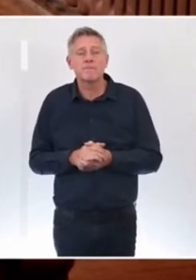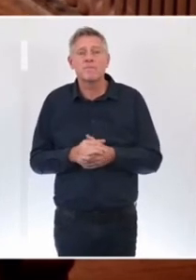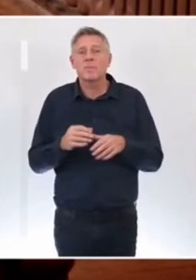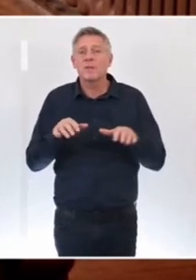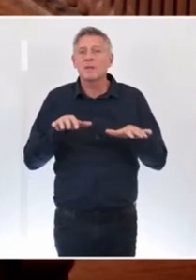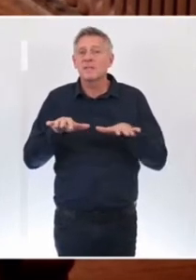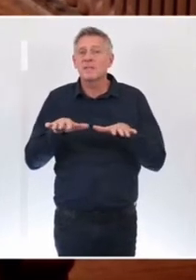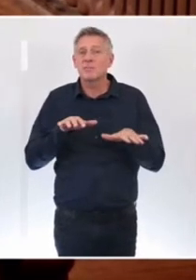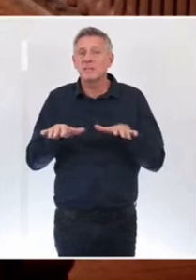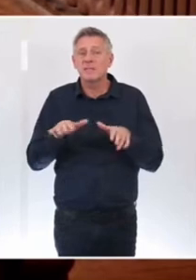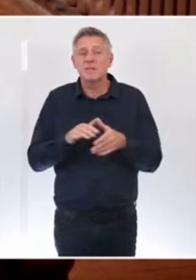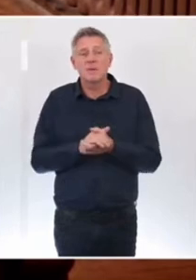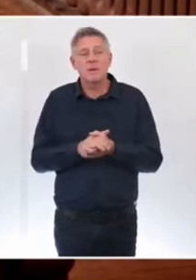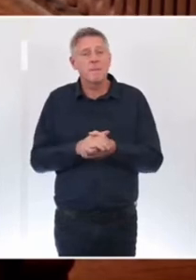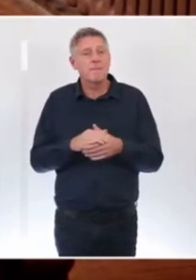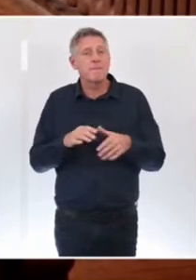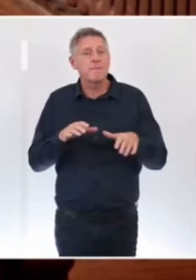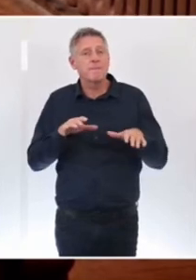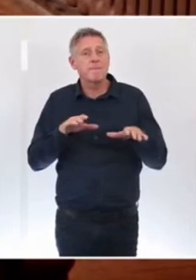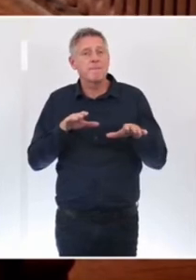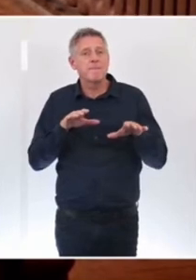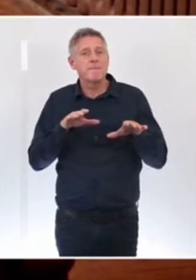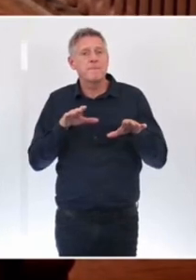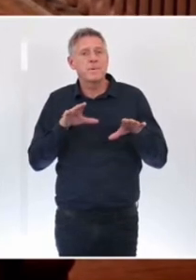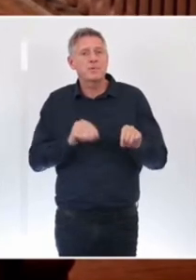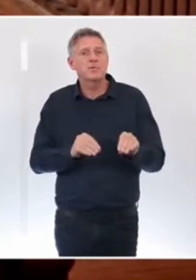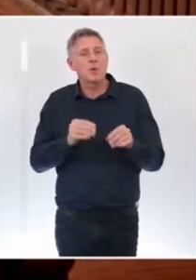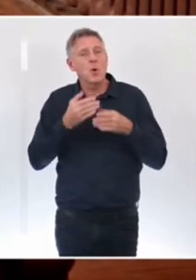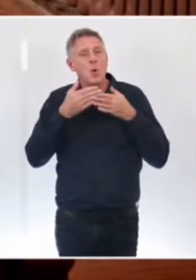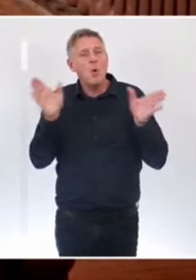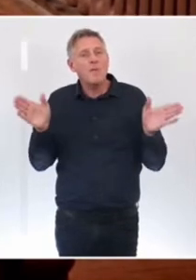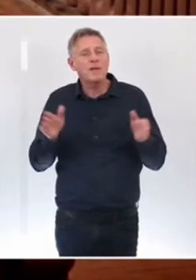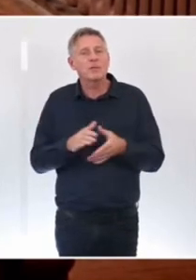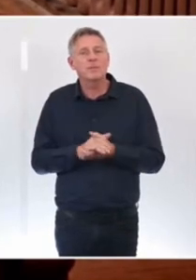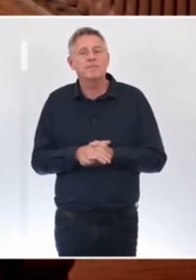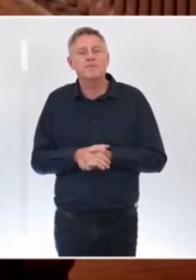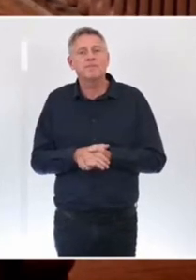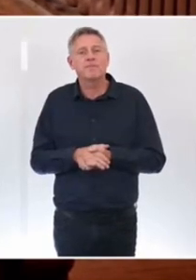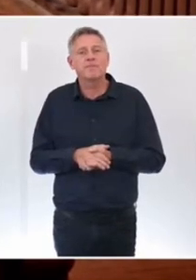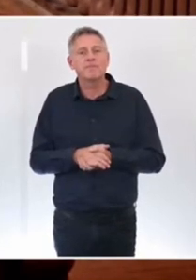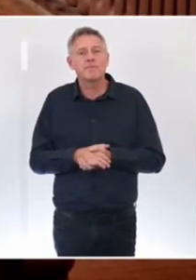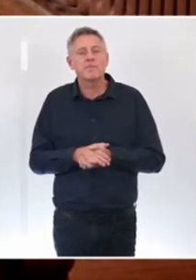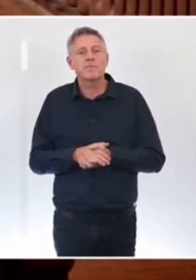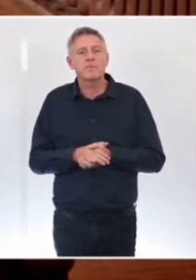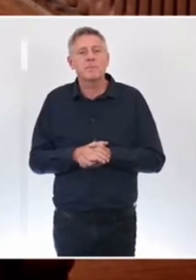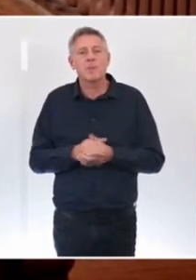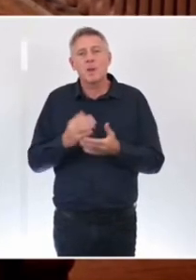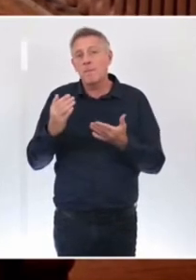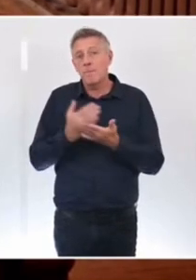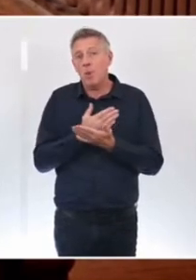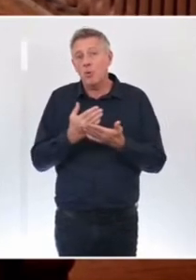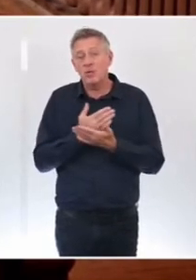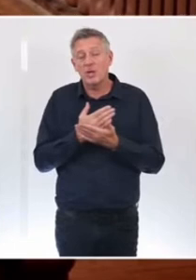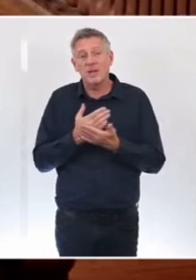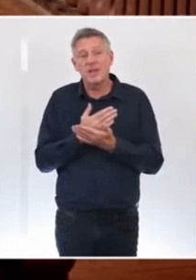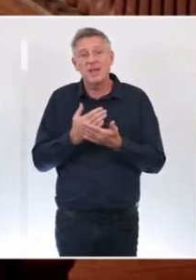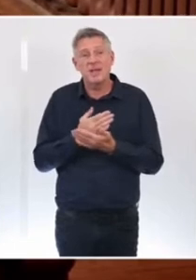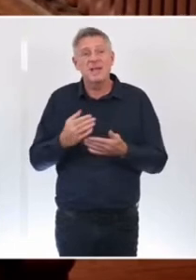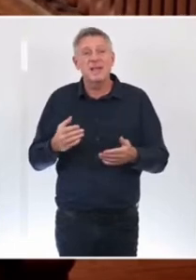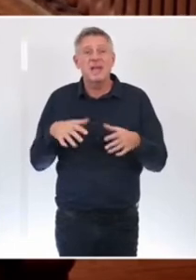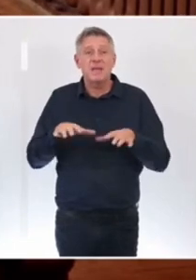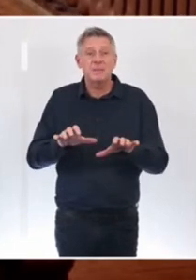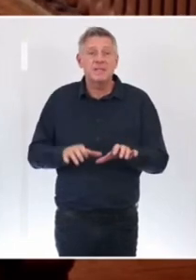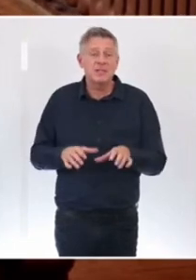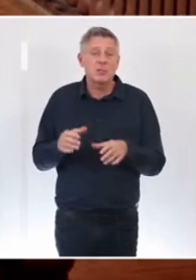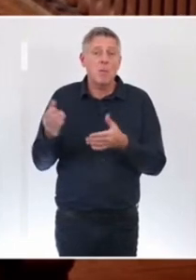dispositifs qui sont dans une posture d'ouverture, de sorte que les projets ne viennent pas de l'administration ou des